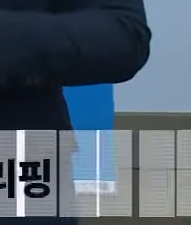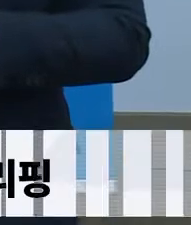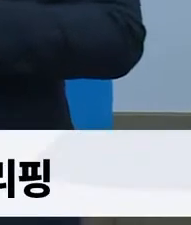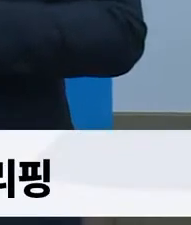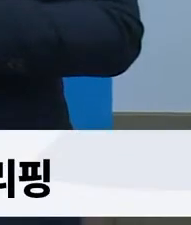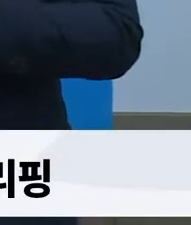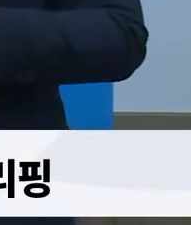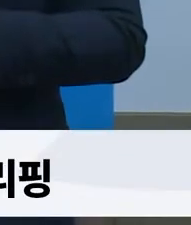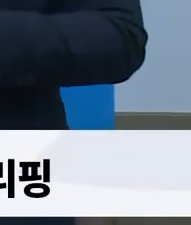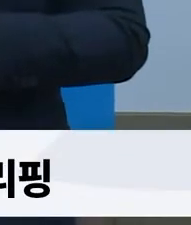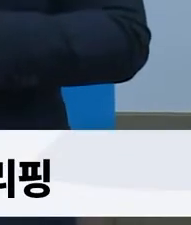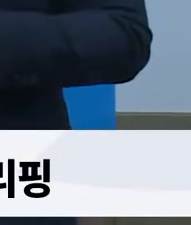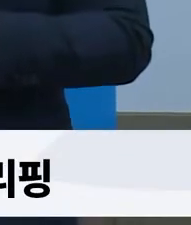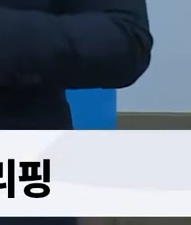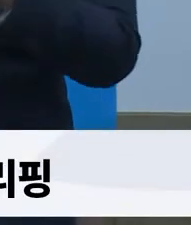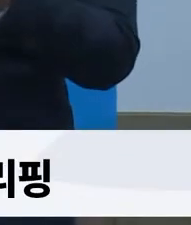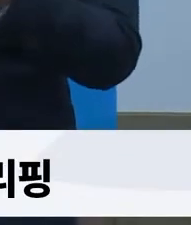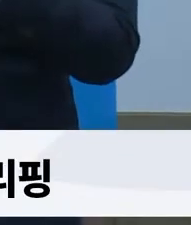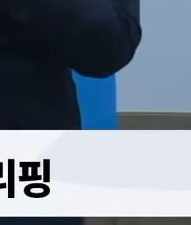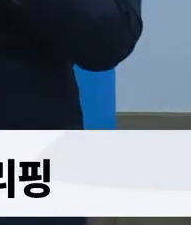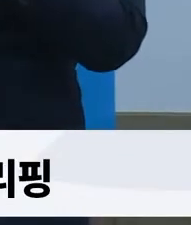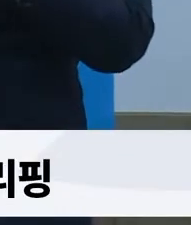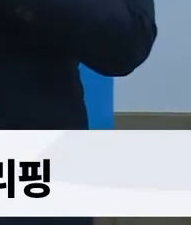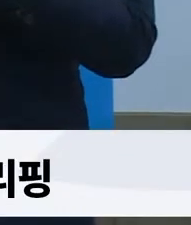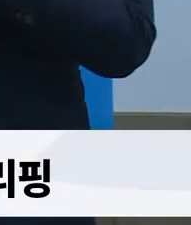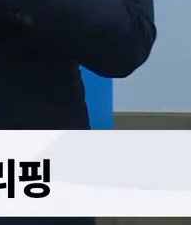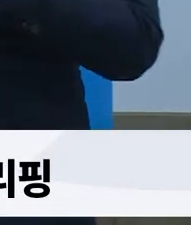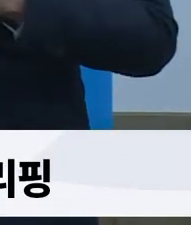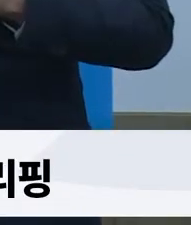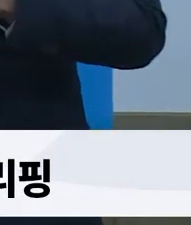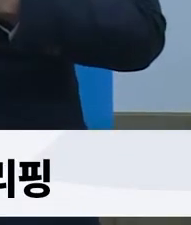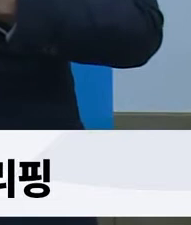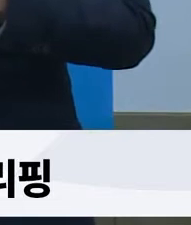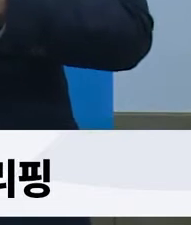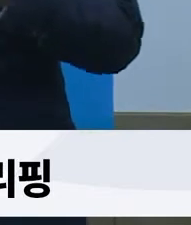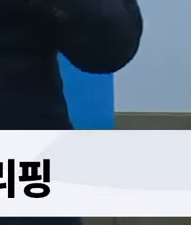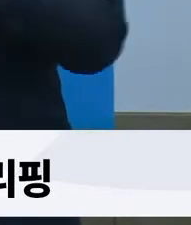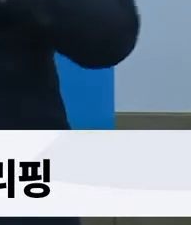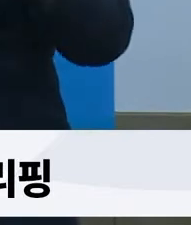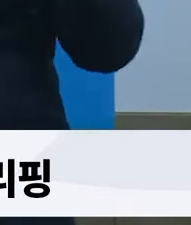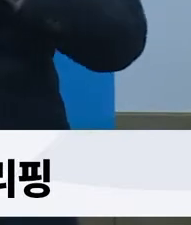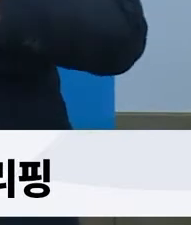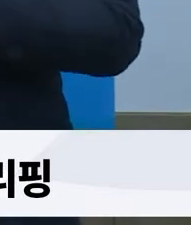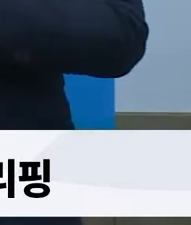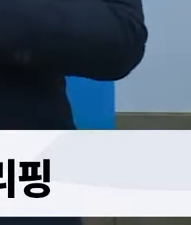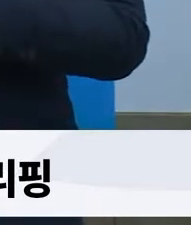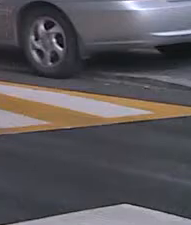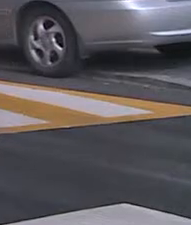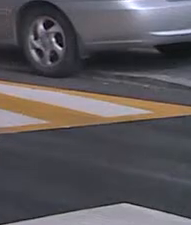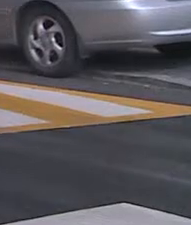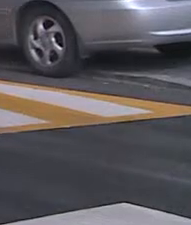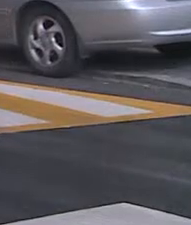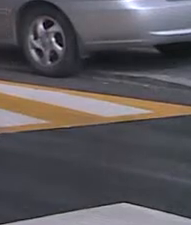문준희 합천군수는 코로나19 확산 차단과 지역경제 정상화를 위한 언론 브리핑을 열었습니다.